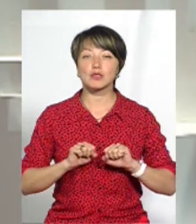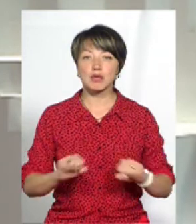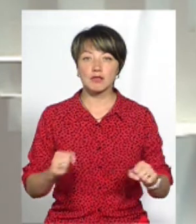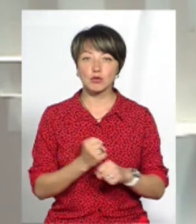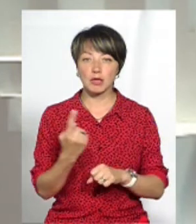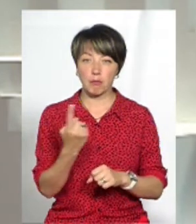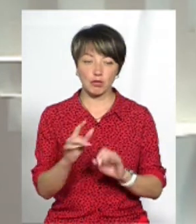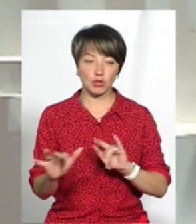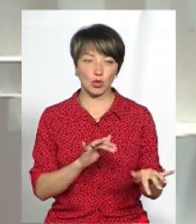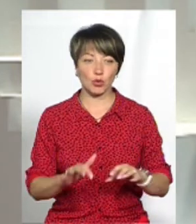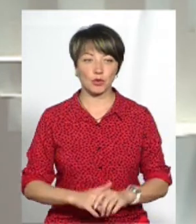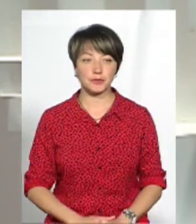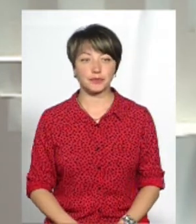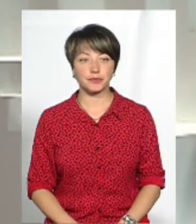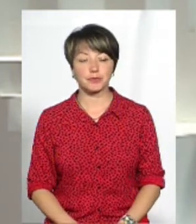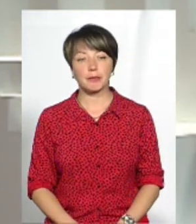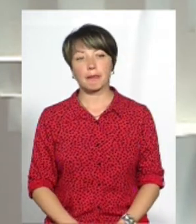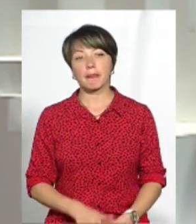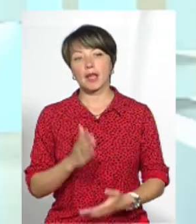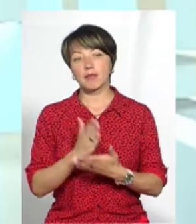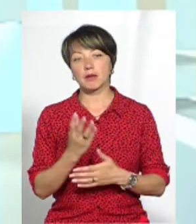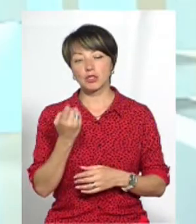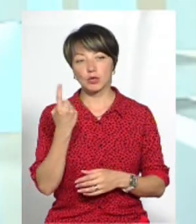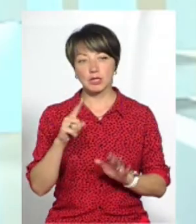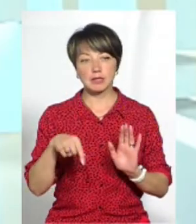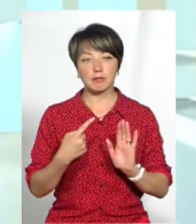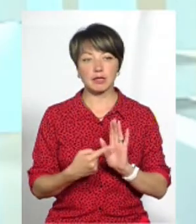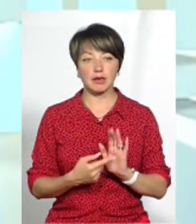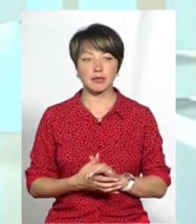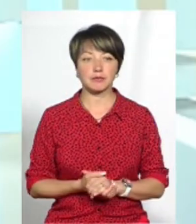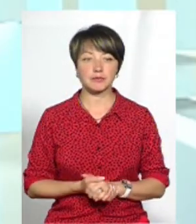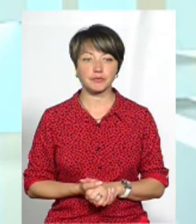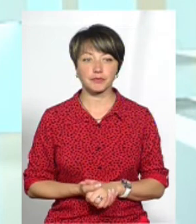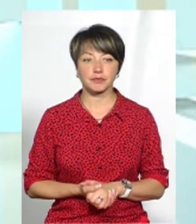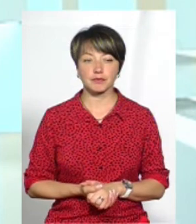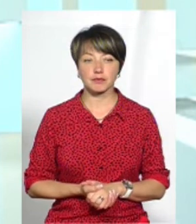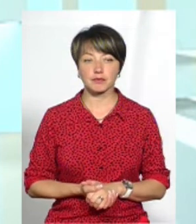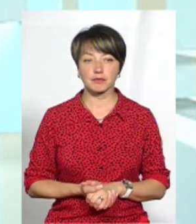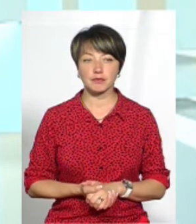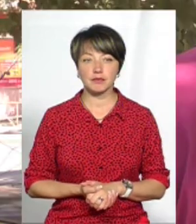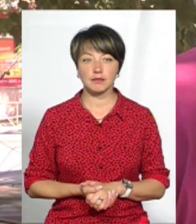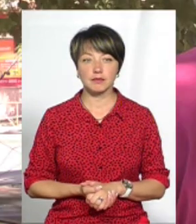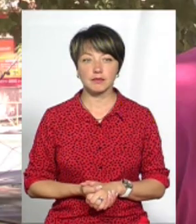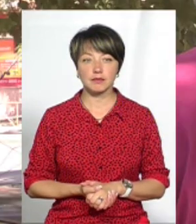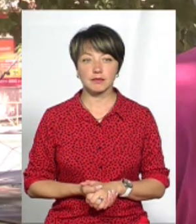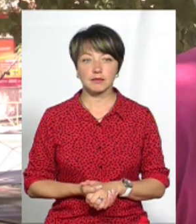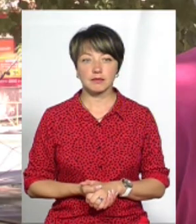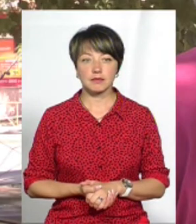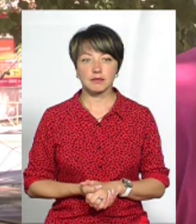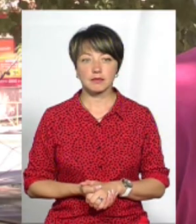сміливості зробити перший крок. Зрозуміло. І маємо ще одне запитання від жителів округу. Прошу.